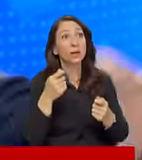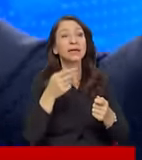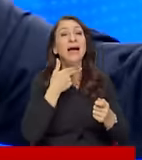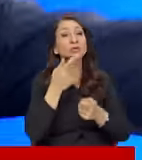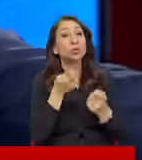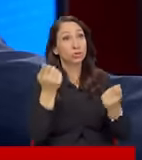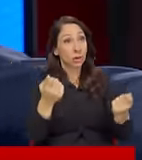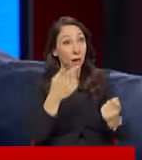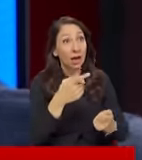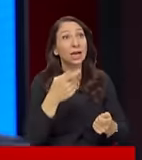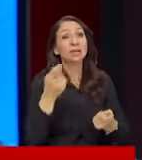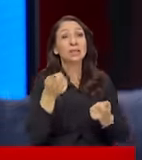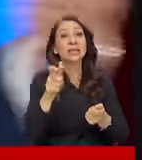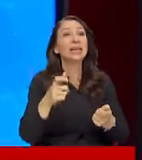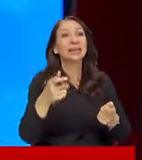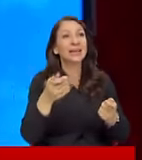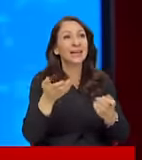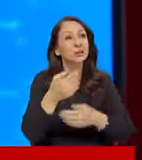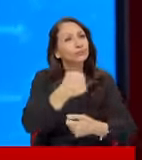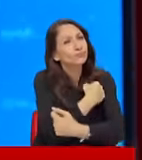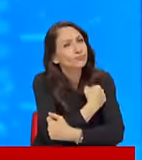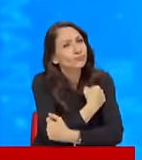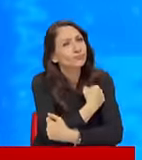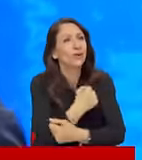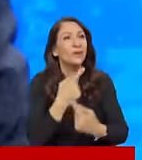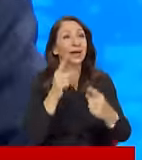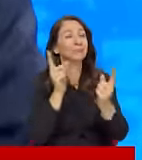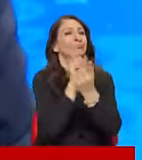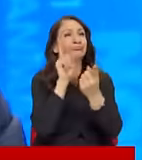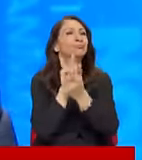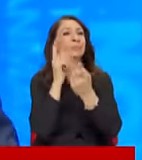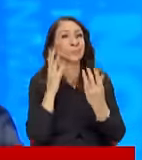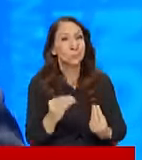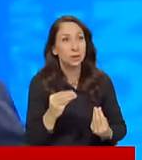sağ. Çalıştırdığım garsonlar sağ. Gelip sarılırlar bana farklı yerlerde.